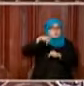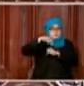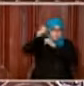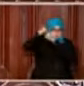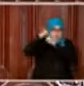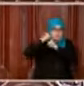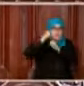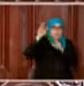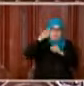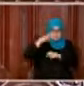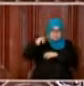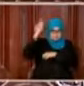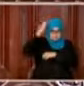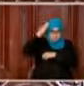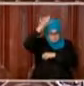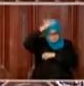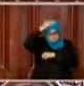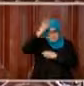ودولتنا أمانة